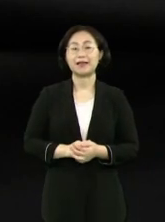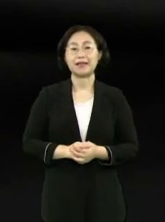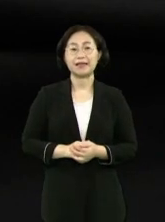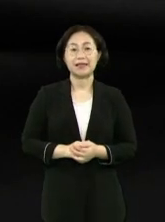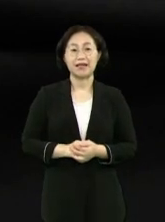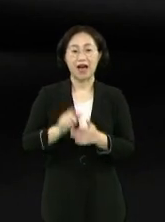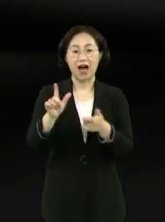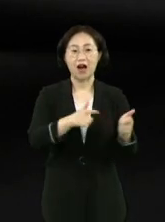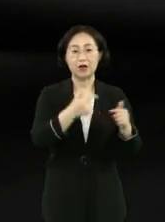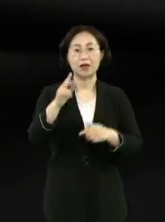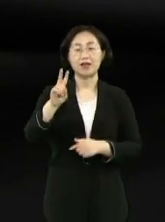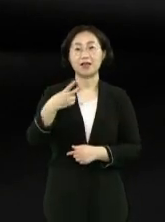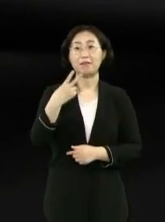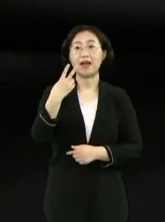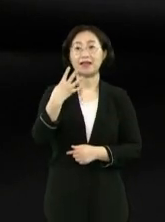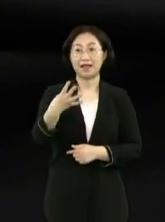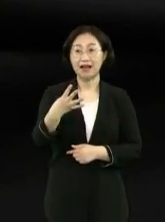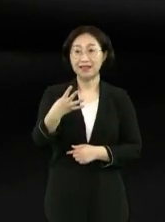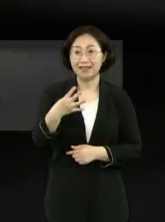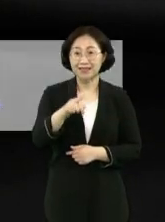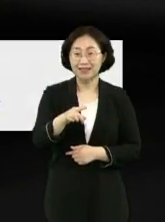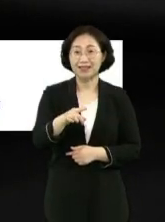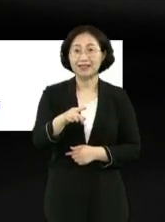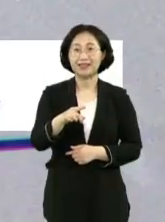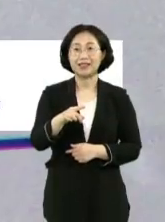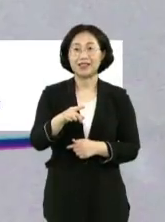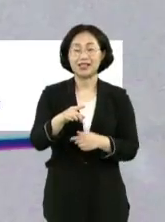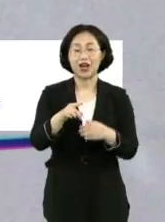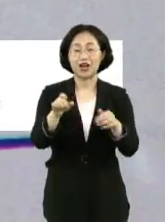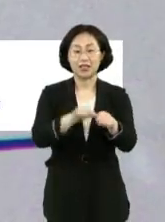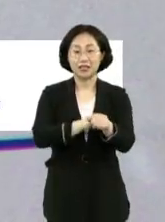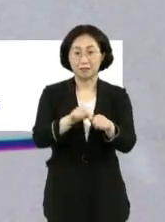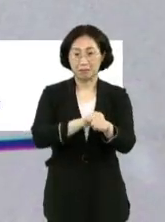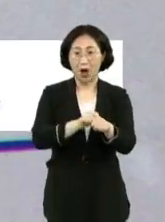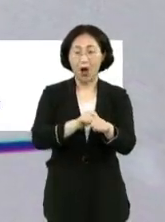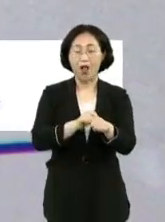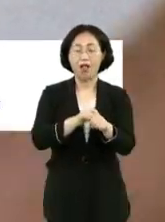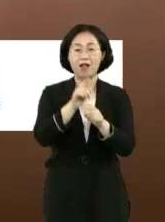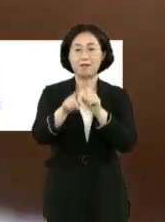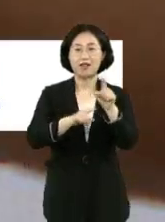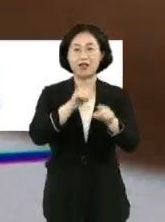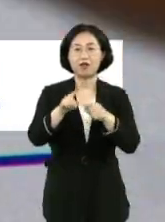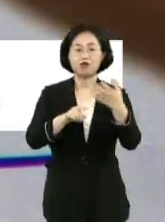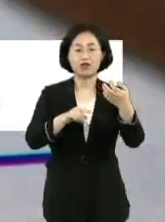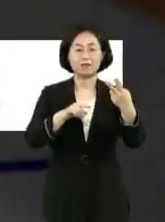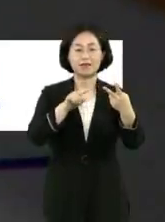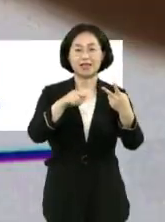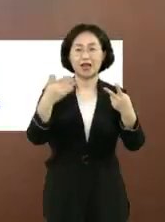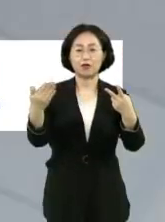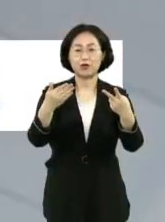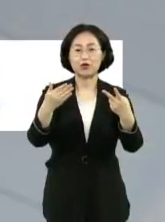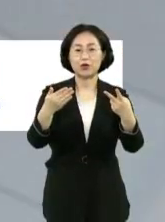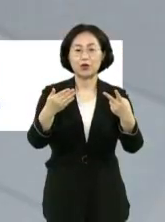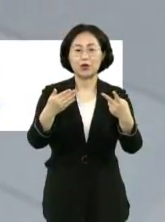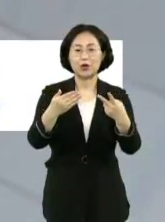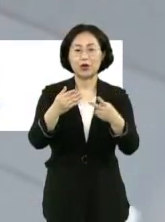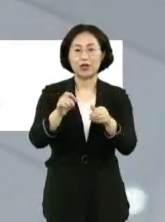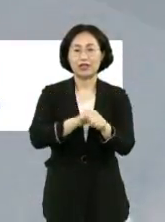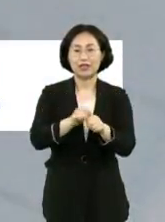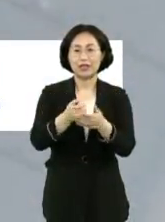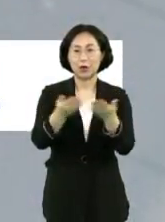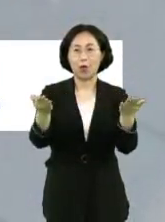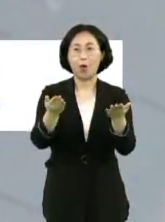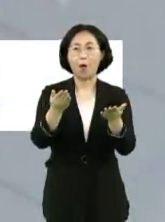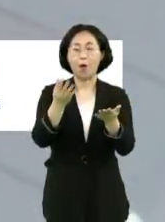전 244가구를 모집하는 특별공급 청약에서는 평균 92.9:1로 세종 특공 역대